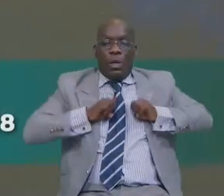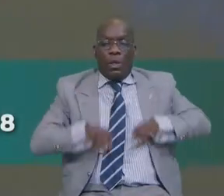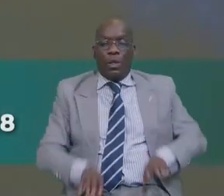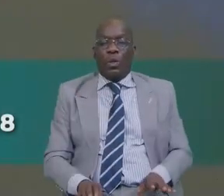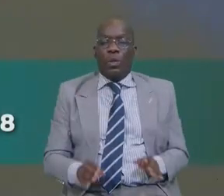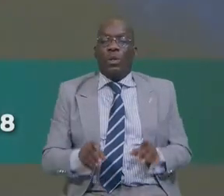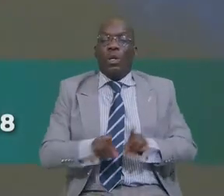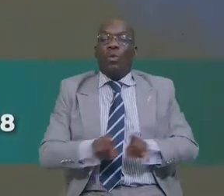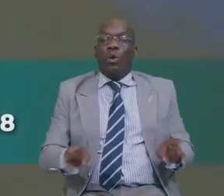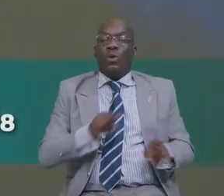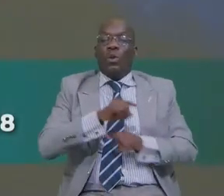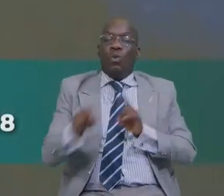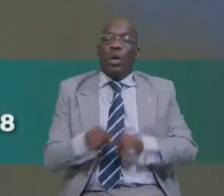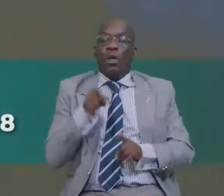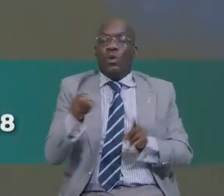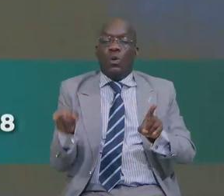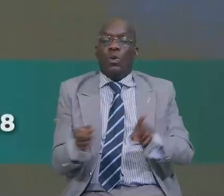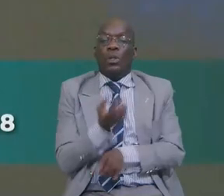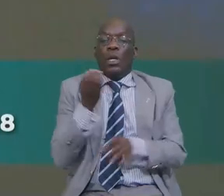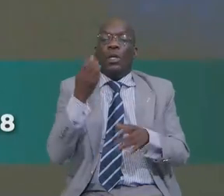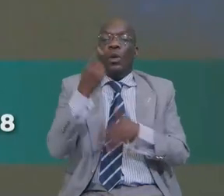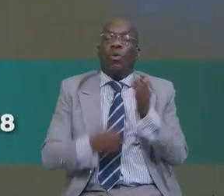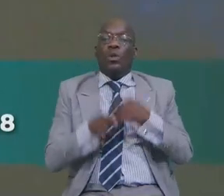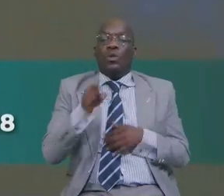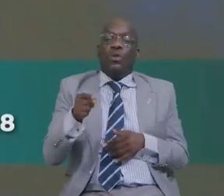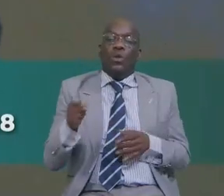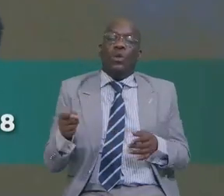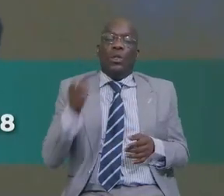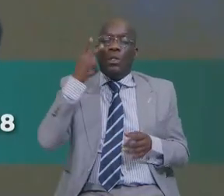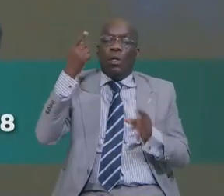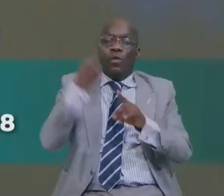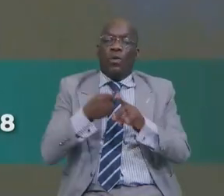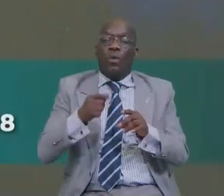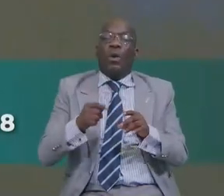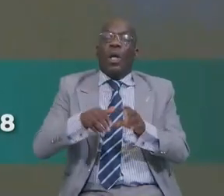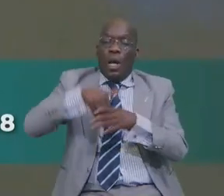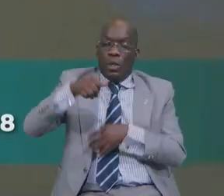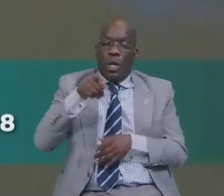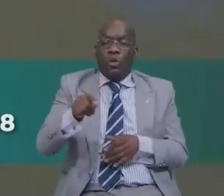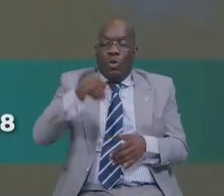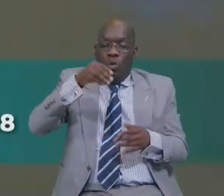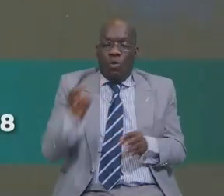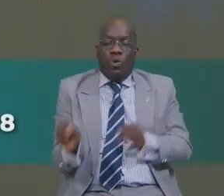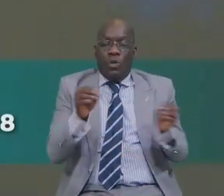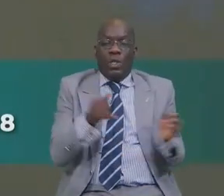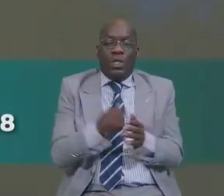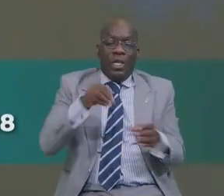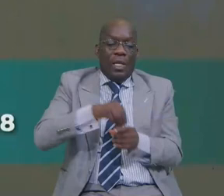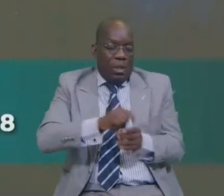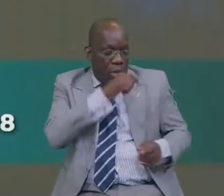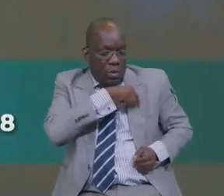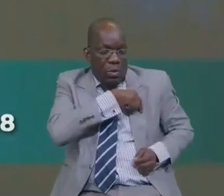découragement. C'est quand tu prends ce que tu vois de l'extérieur et tu t'intériorises